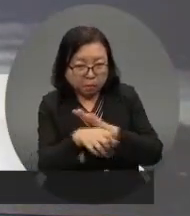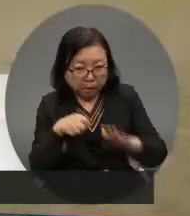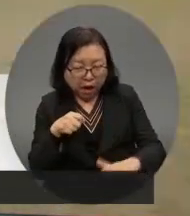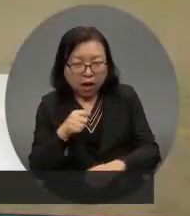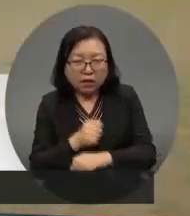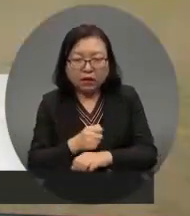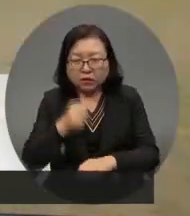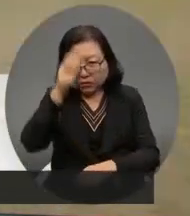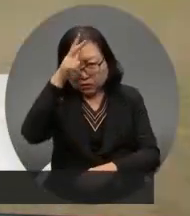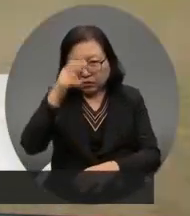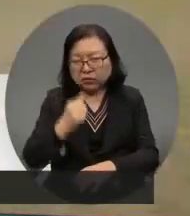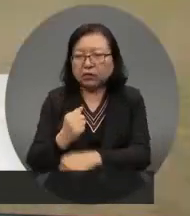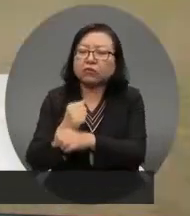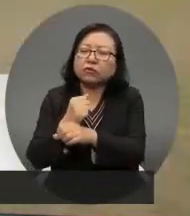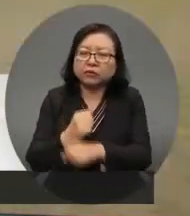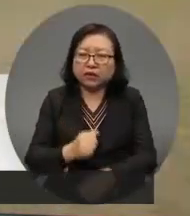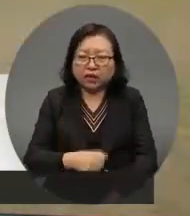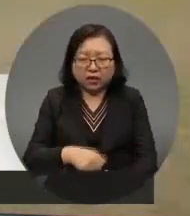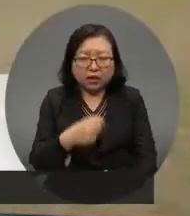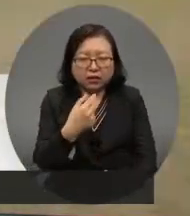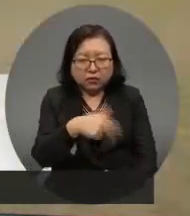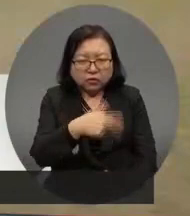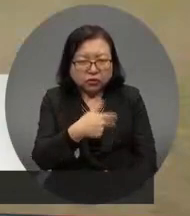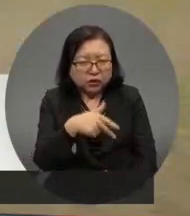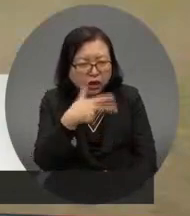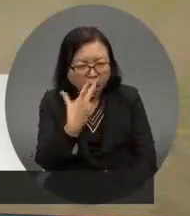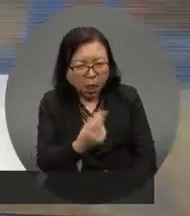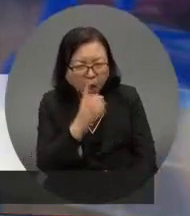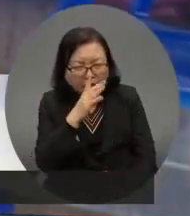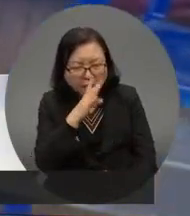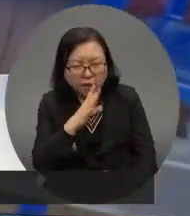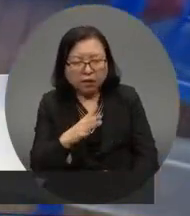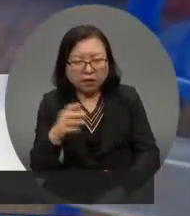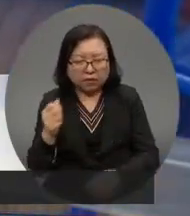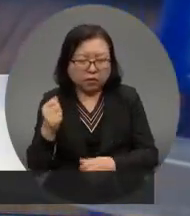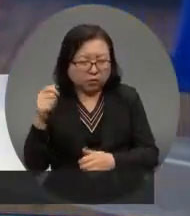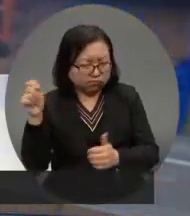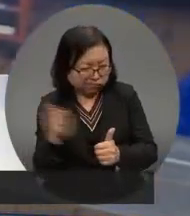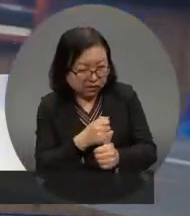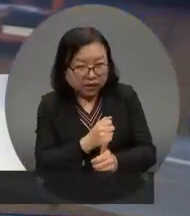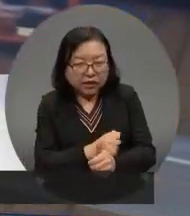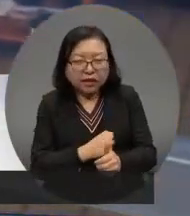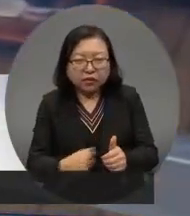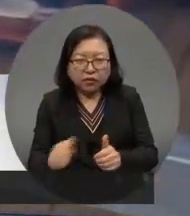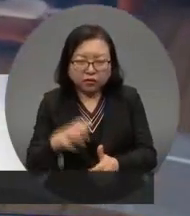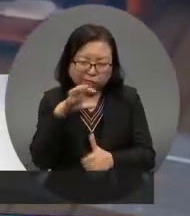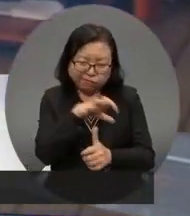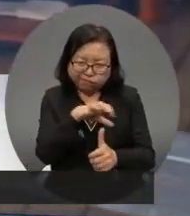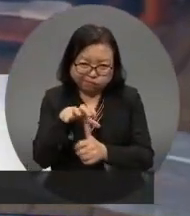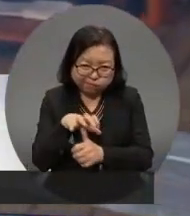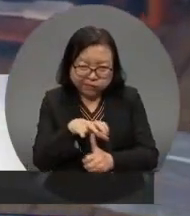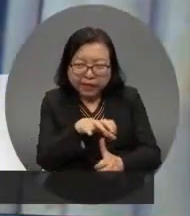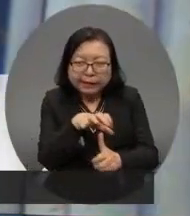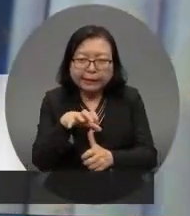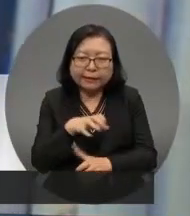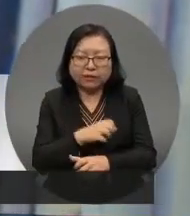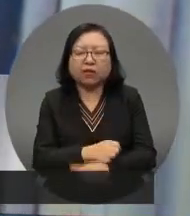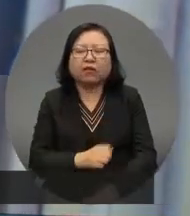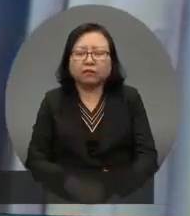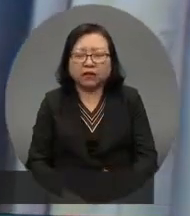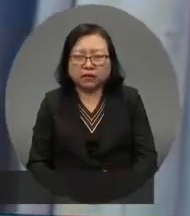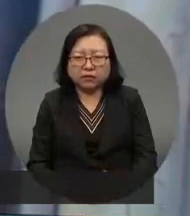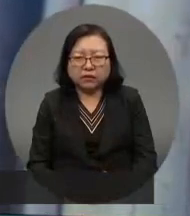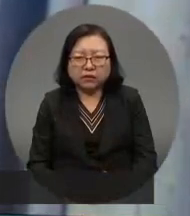구속됐습니다. 용변을 가리지 못한다는 이유로 둔기로 폭행하고 도망가지 못하도록 쇠창살을 설치해